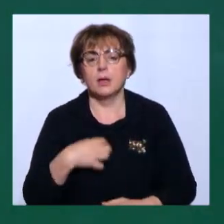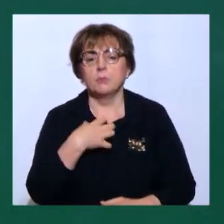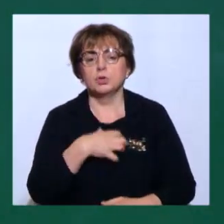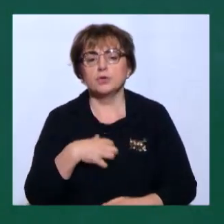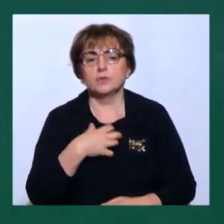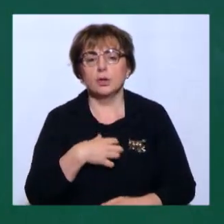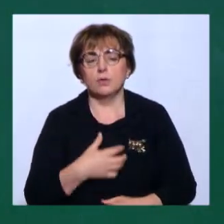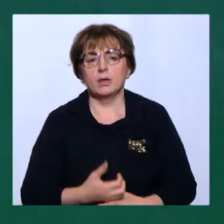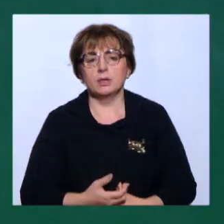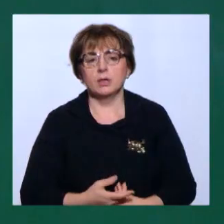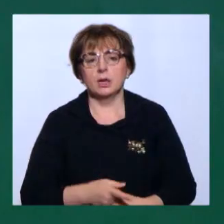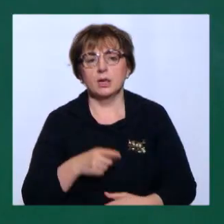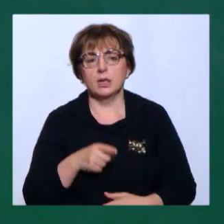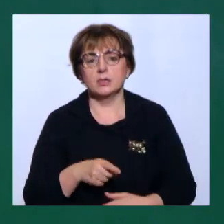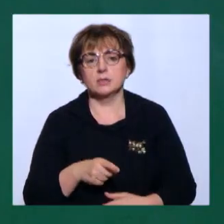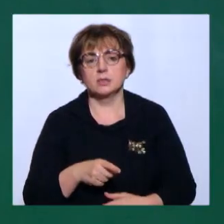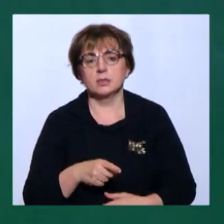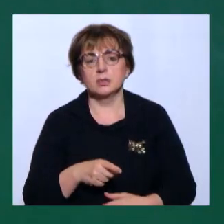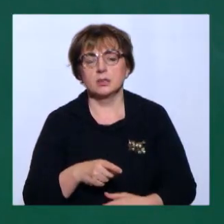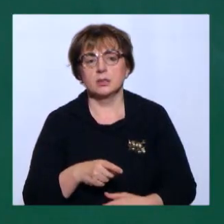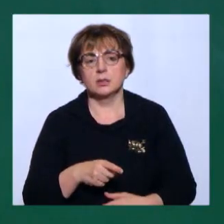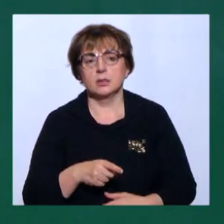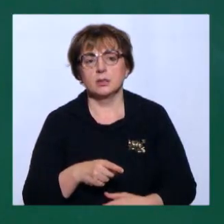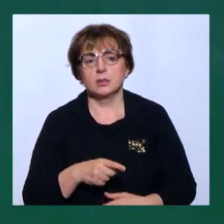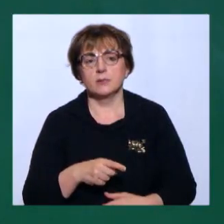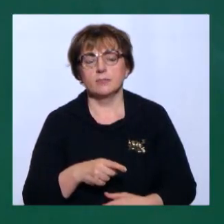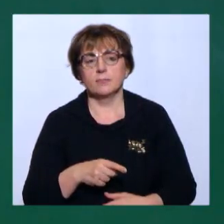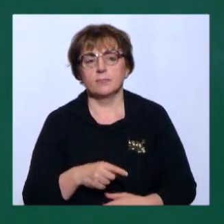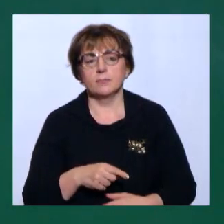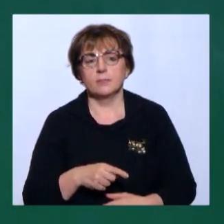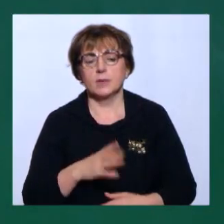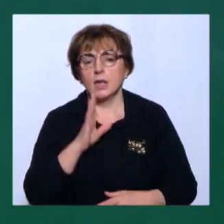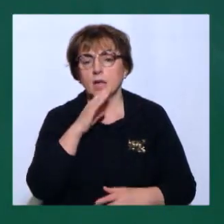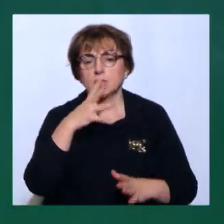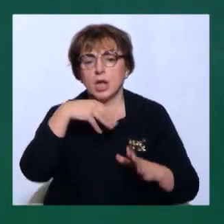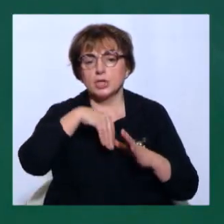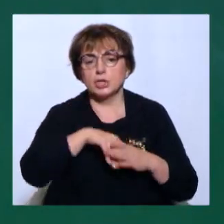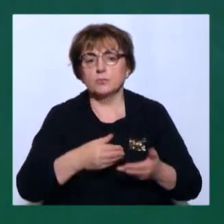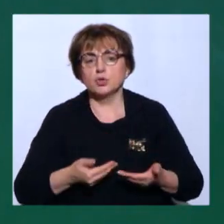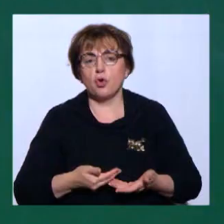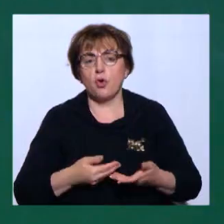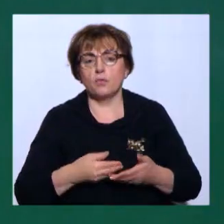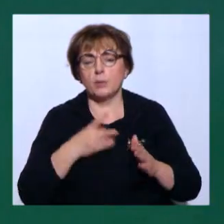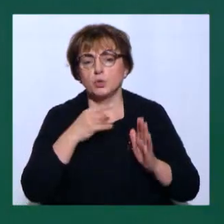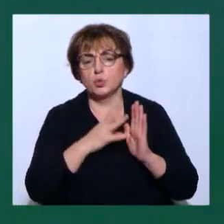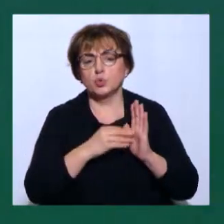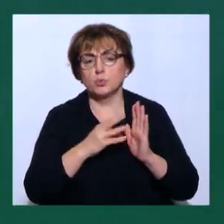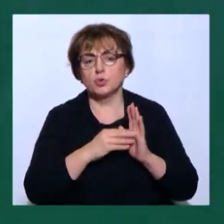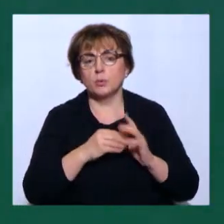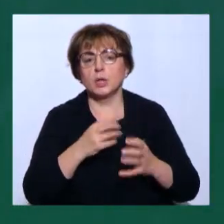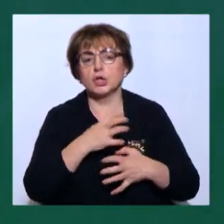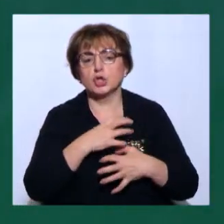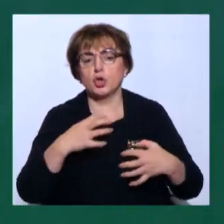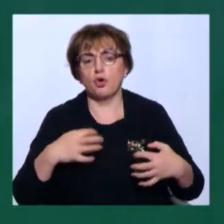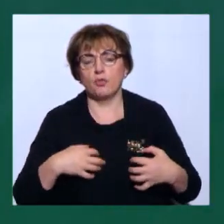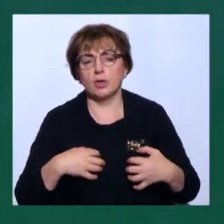მნიშვნელოვანია ეს იმ თვალსაზრისითაც, რომ წყალში მცხოვრები ძუძუმწოვრების და ცხოველების